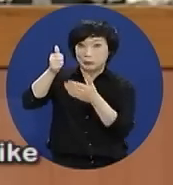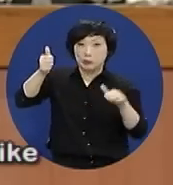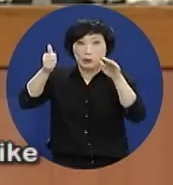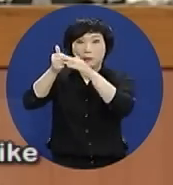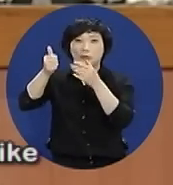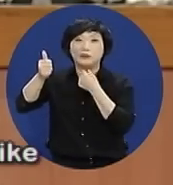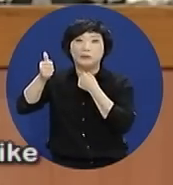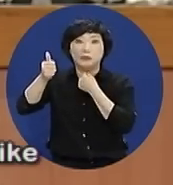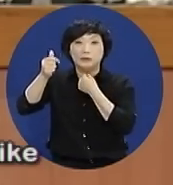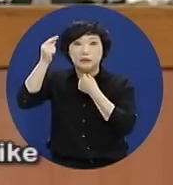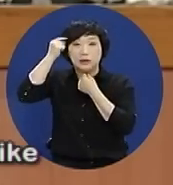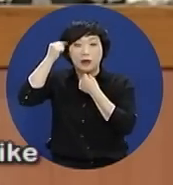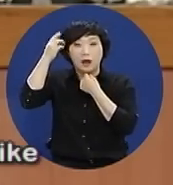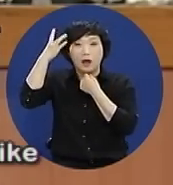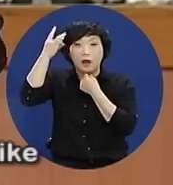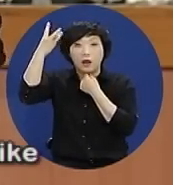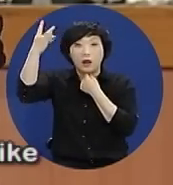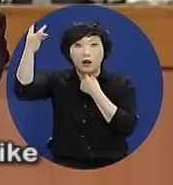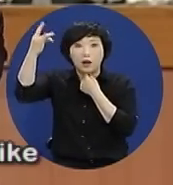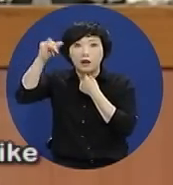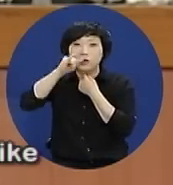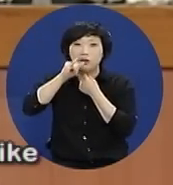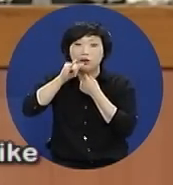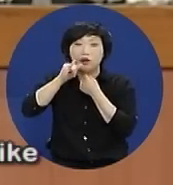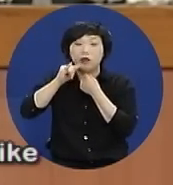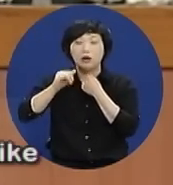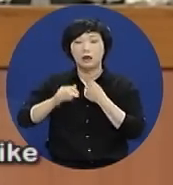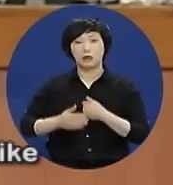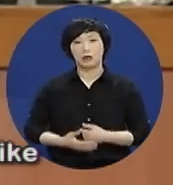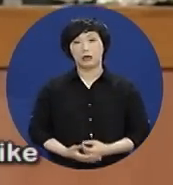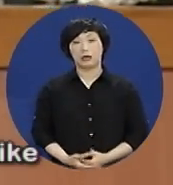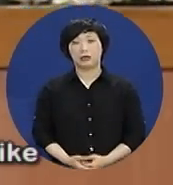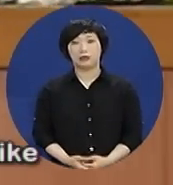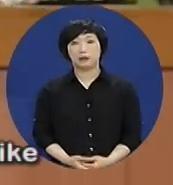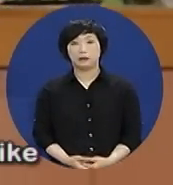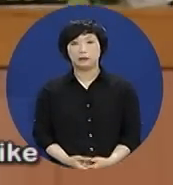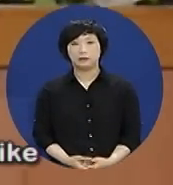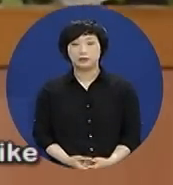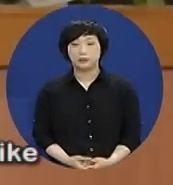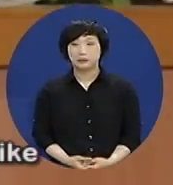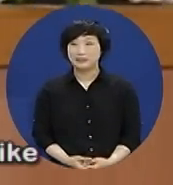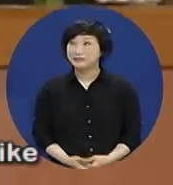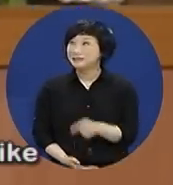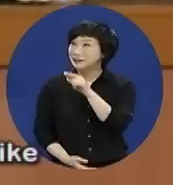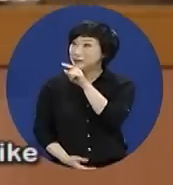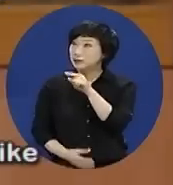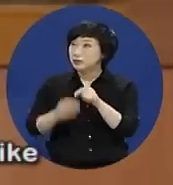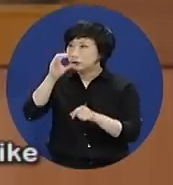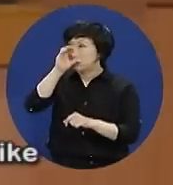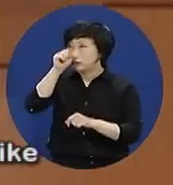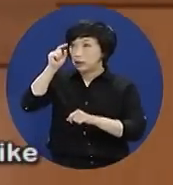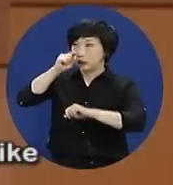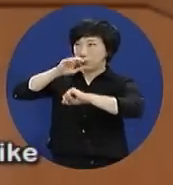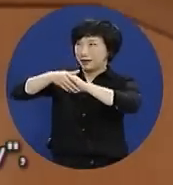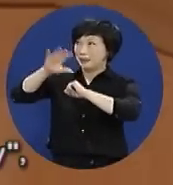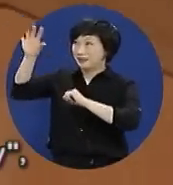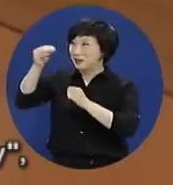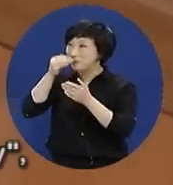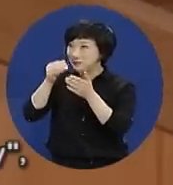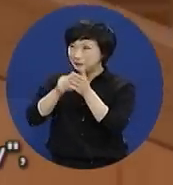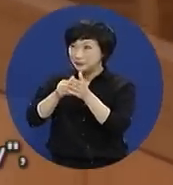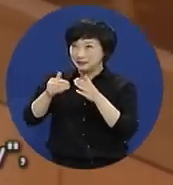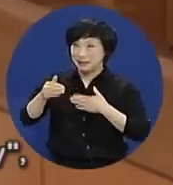取って食べて神のようになろうとする欲望に燃えていましたでしょうそれで全学